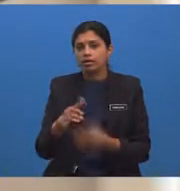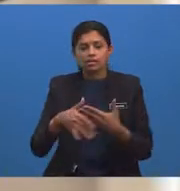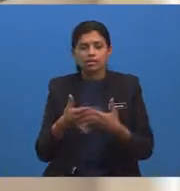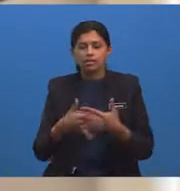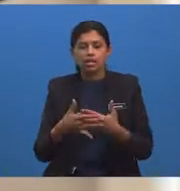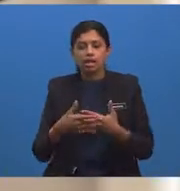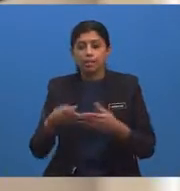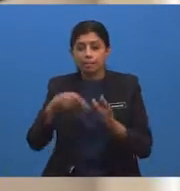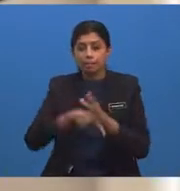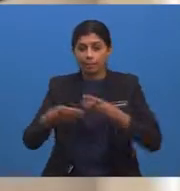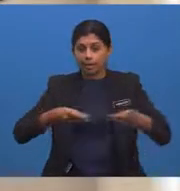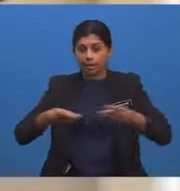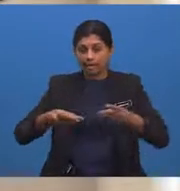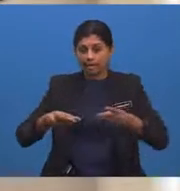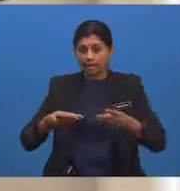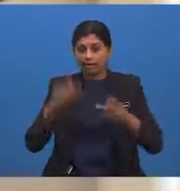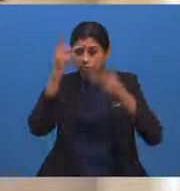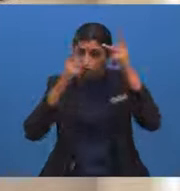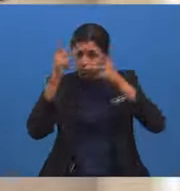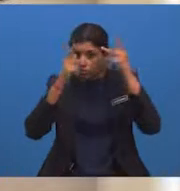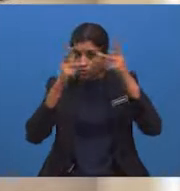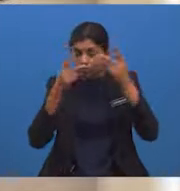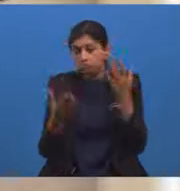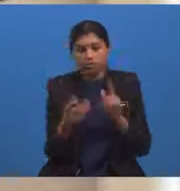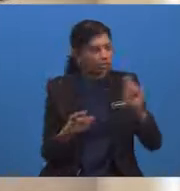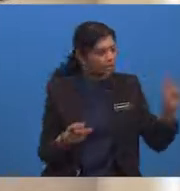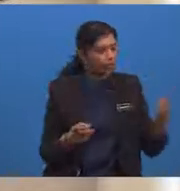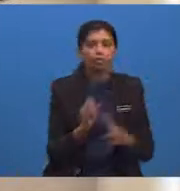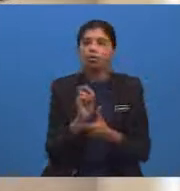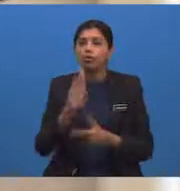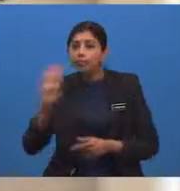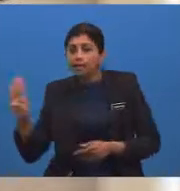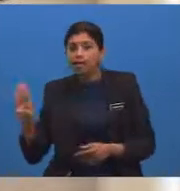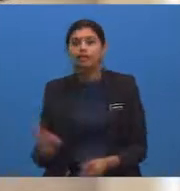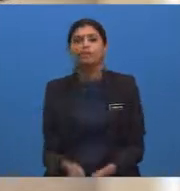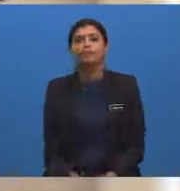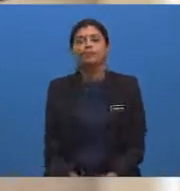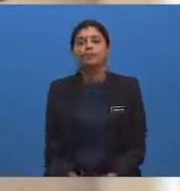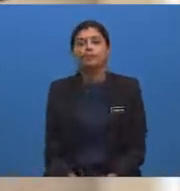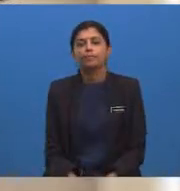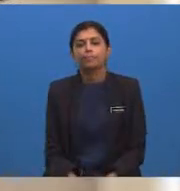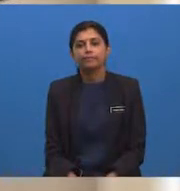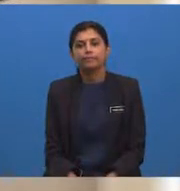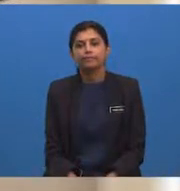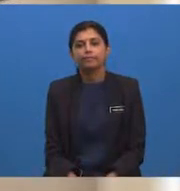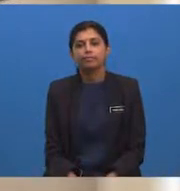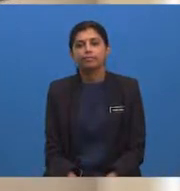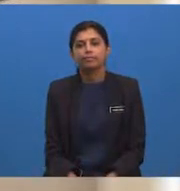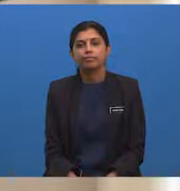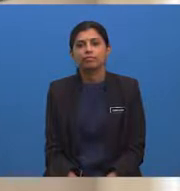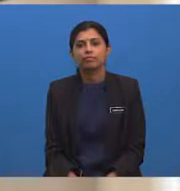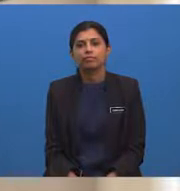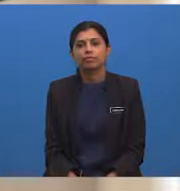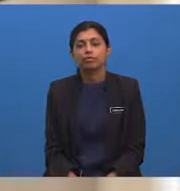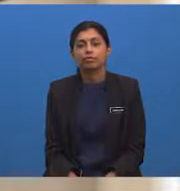oleh pendagang sama ada dari timur mahupun barat. Pelabuhan Kerajaan Alam Melayu berkembang dalam tiga